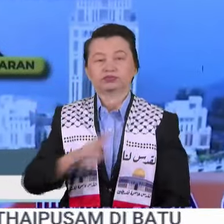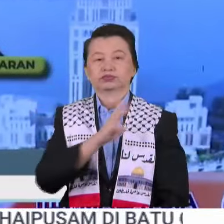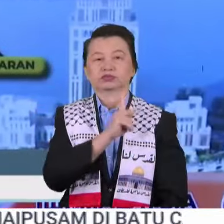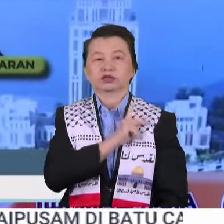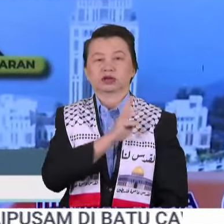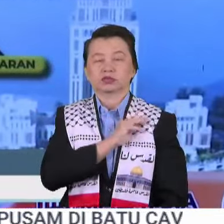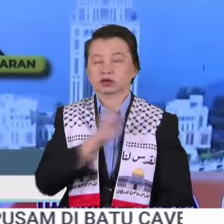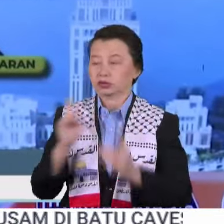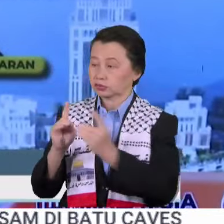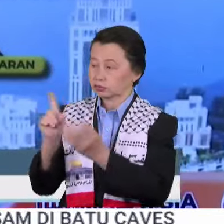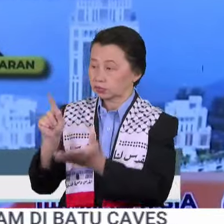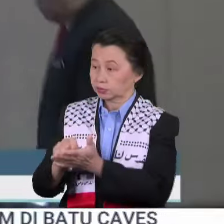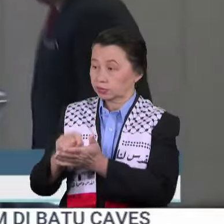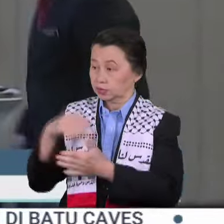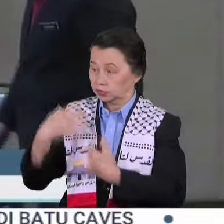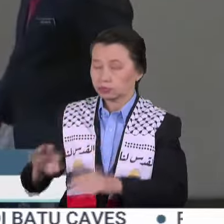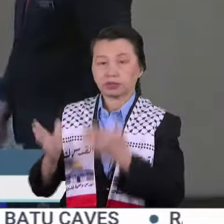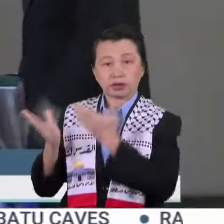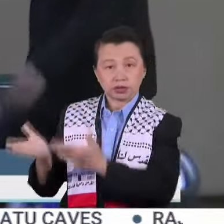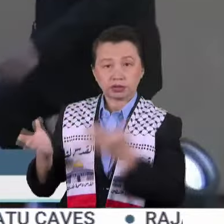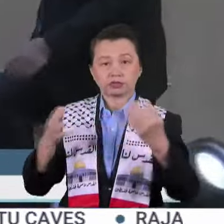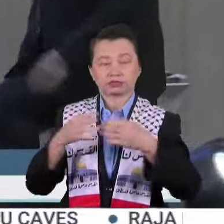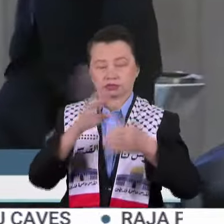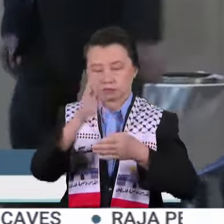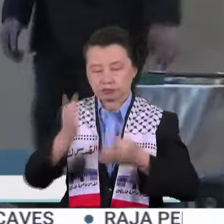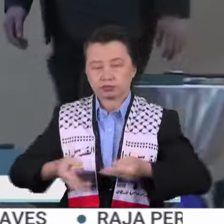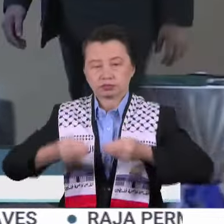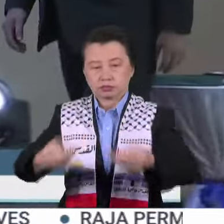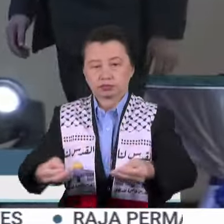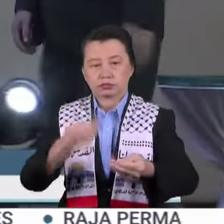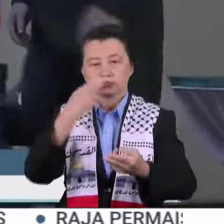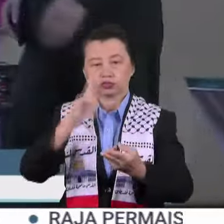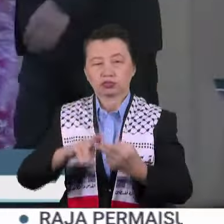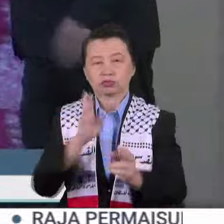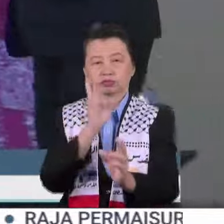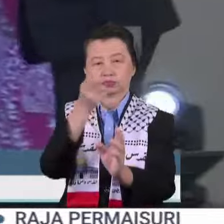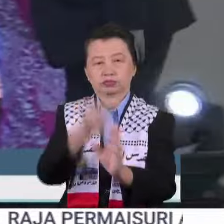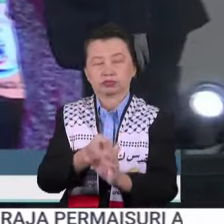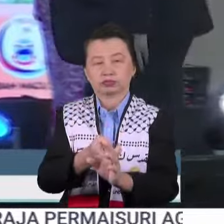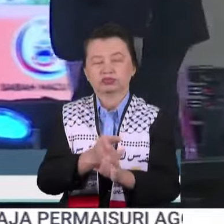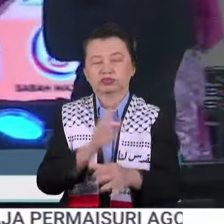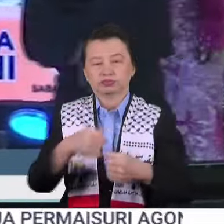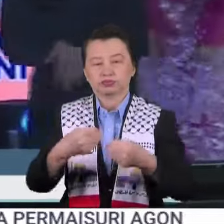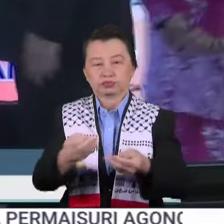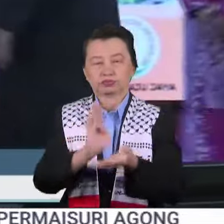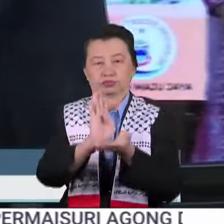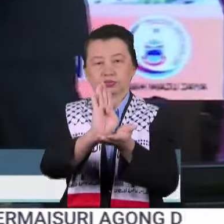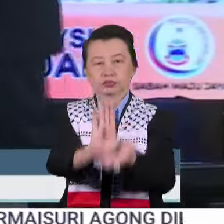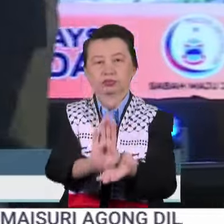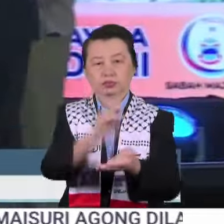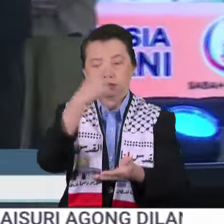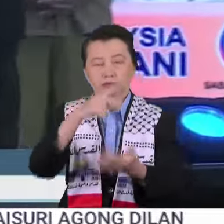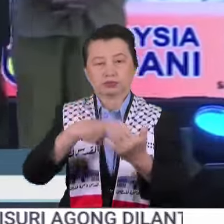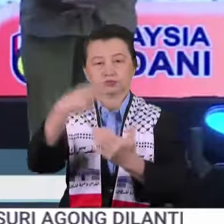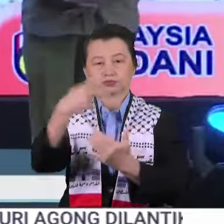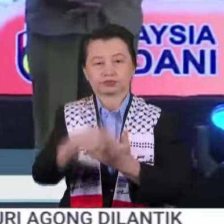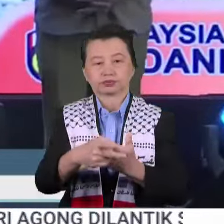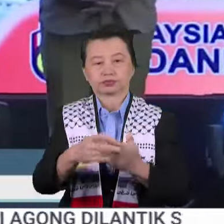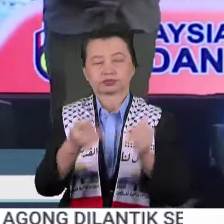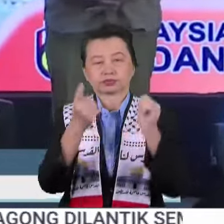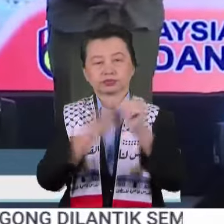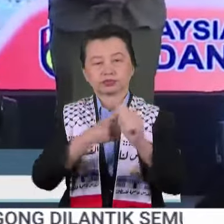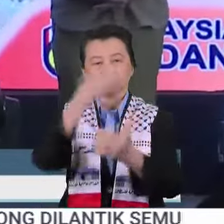ditemui pemerintah selepas menyempurnakan majlis penyerahan surat penyertaan agensi pemberi bantuan bagi program